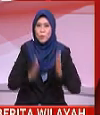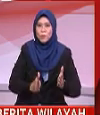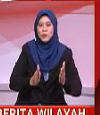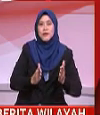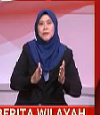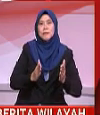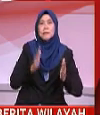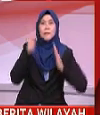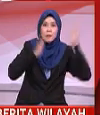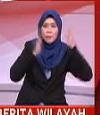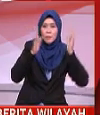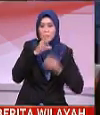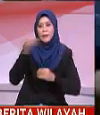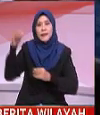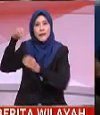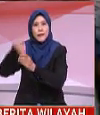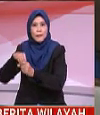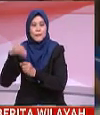negara.